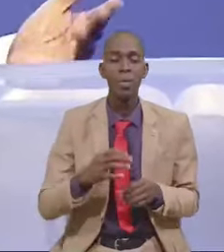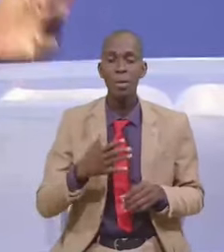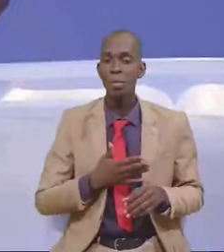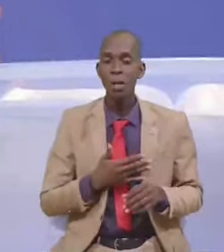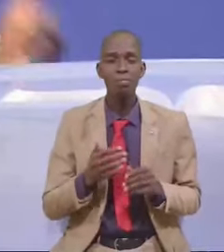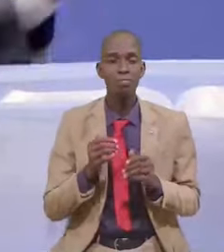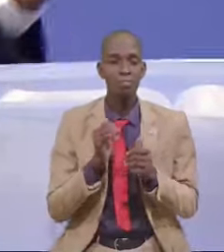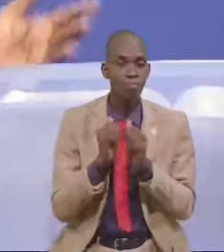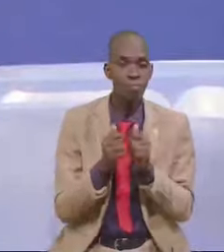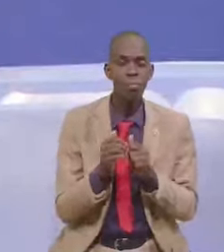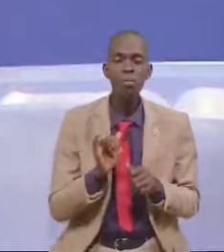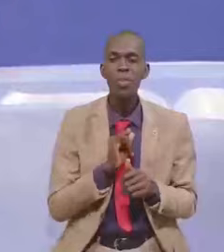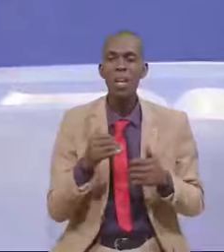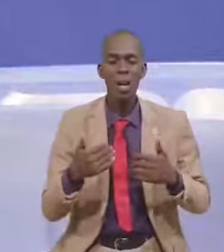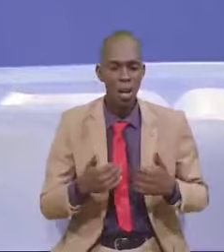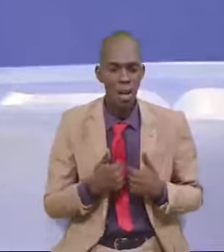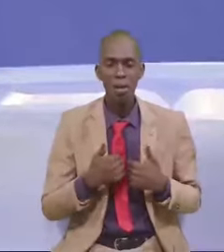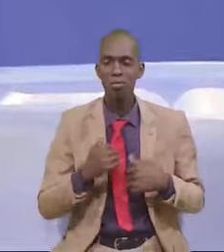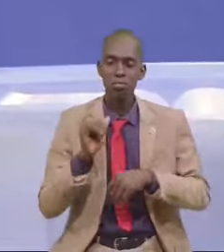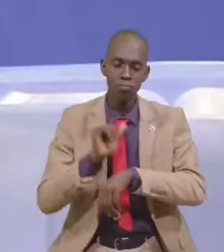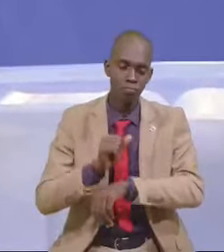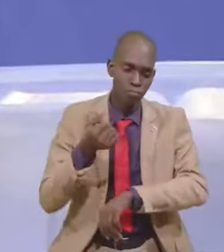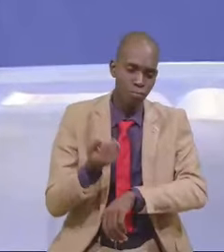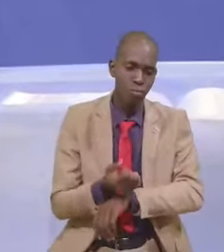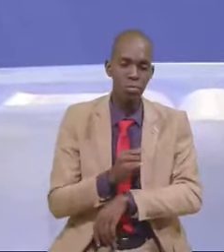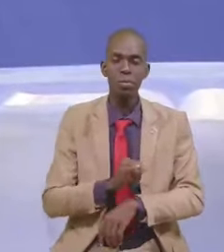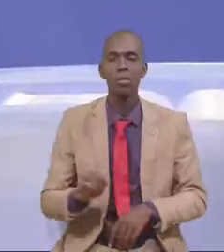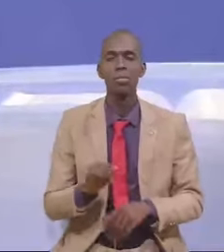Dans ma poursuite, je suis laborieux.